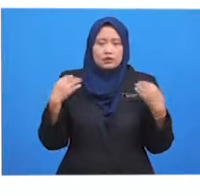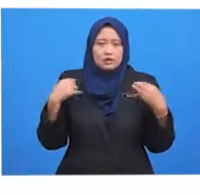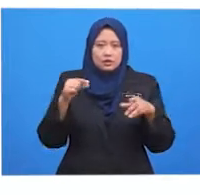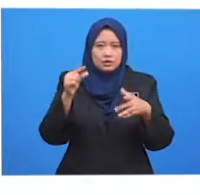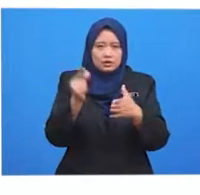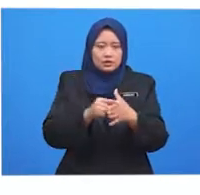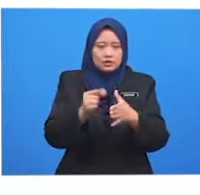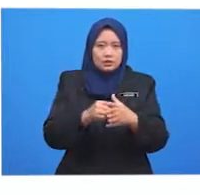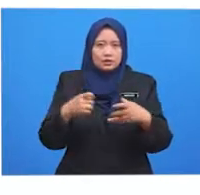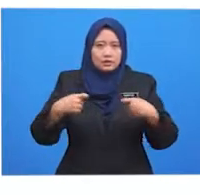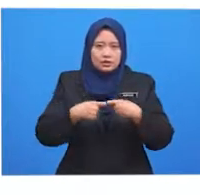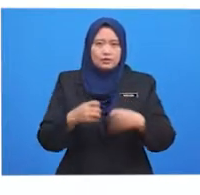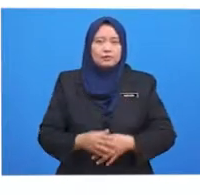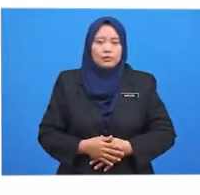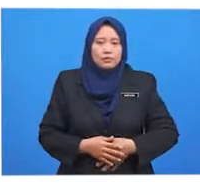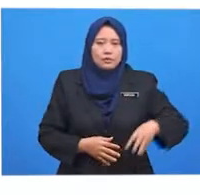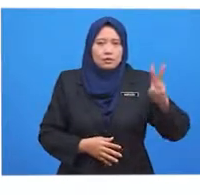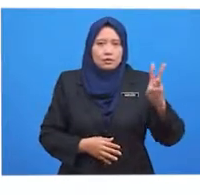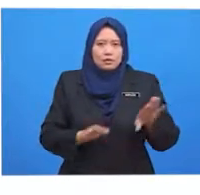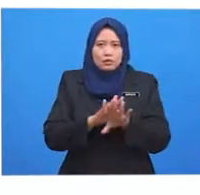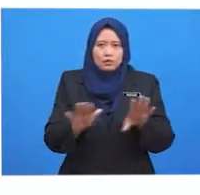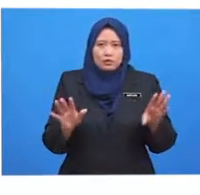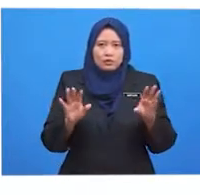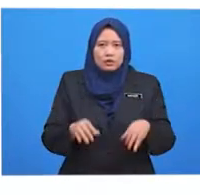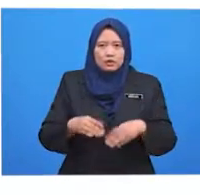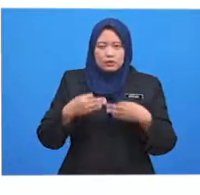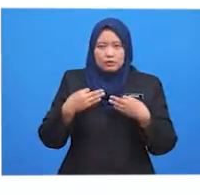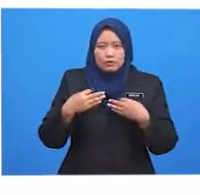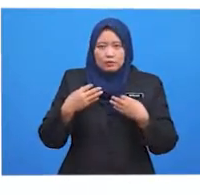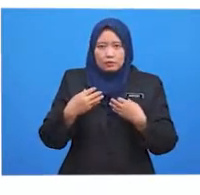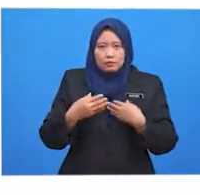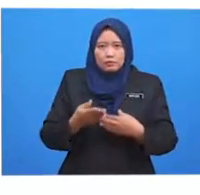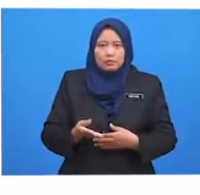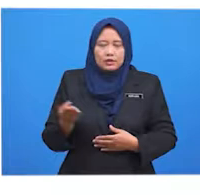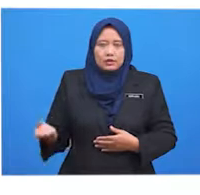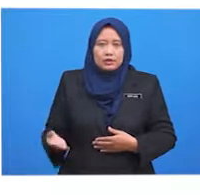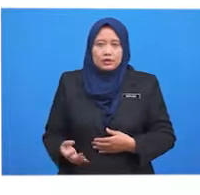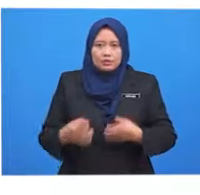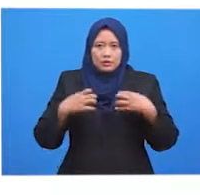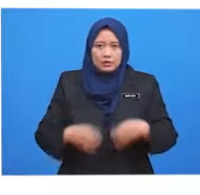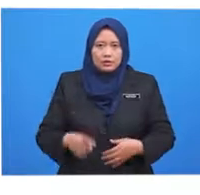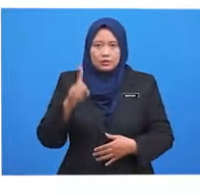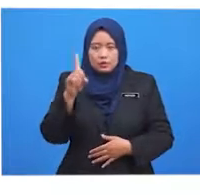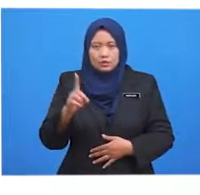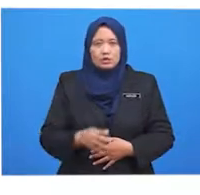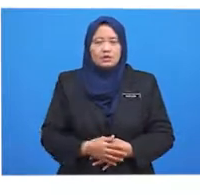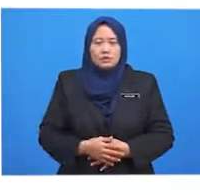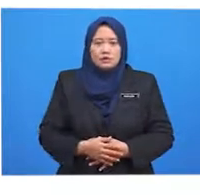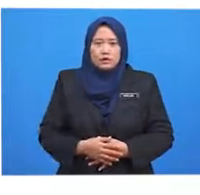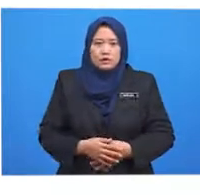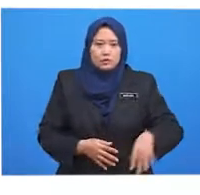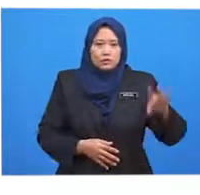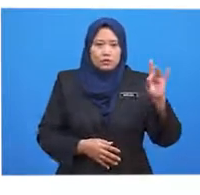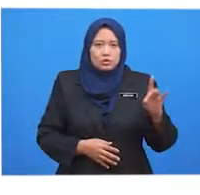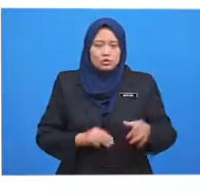6. Jangan biarkan pelanggan bersendirian di bawah alat-alat elektrik. 7. Semua alat